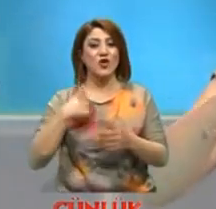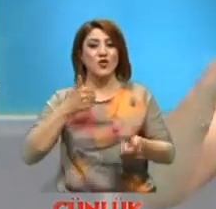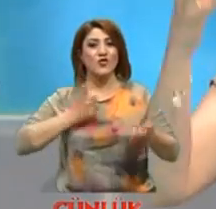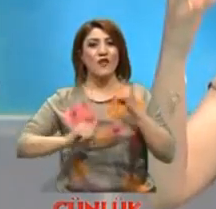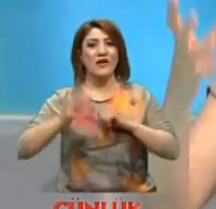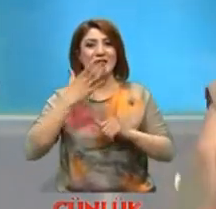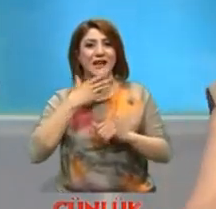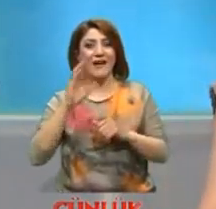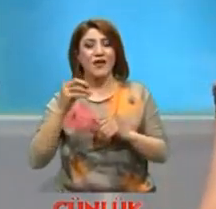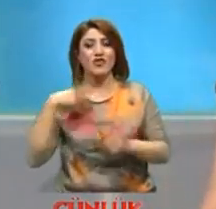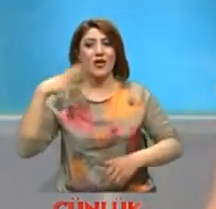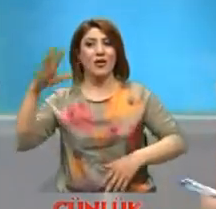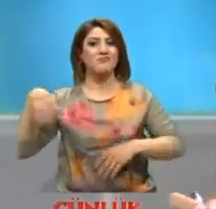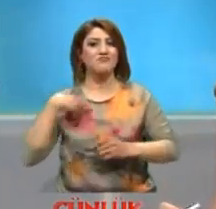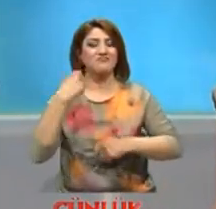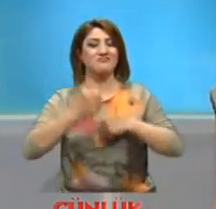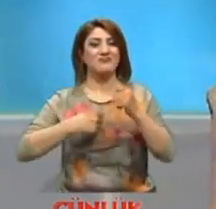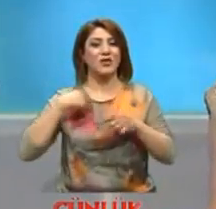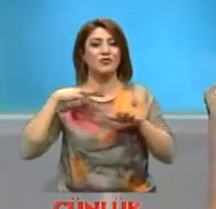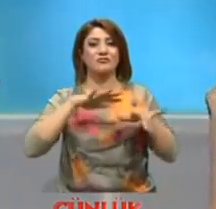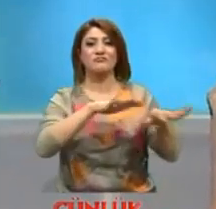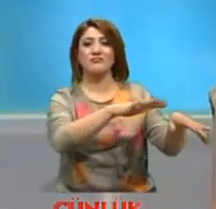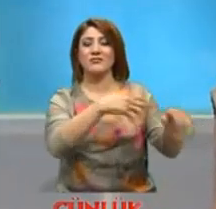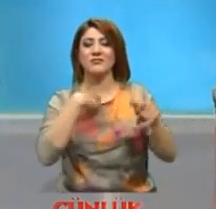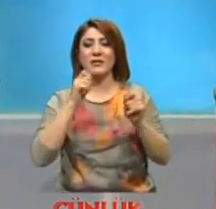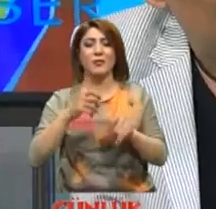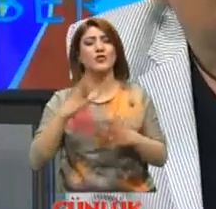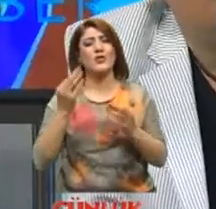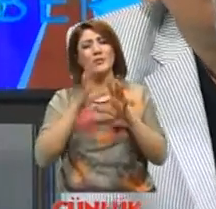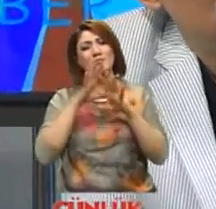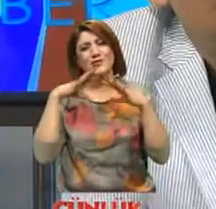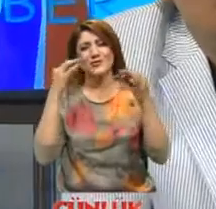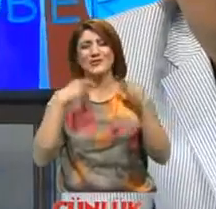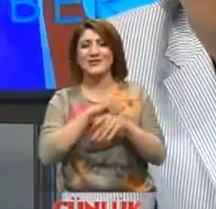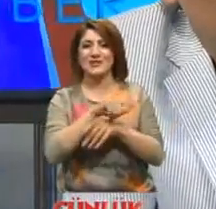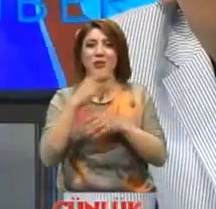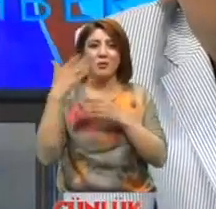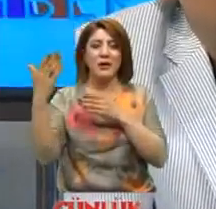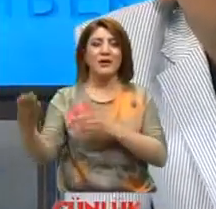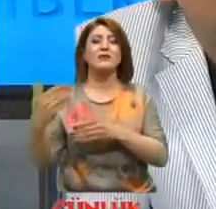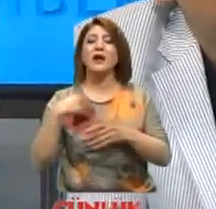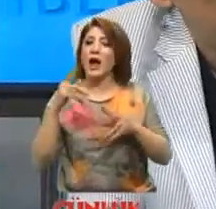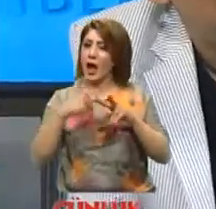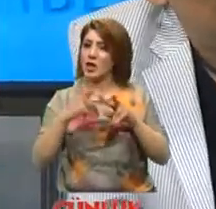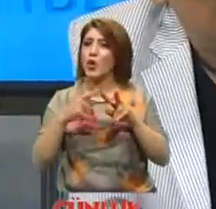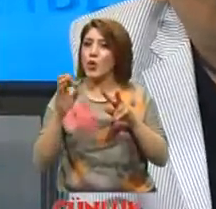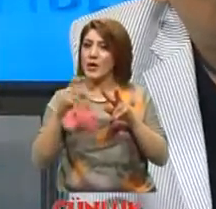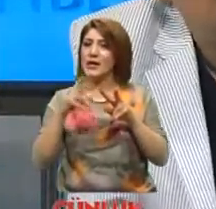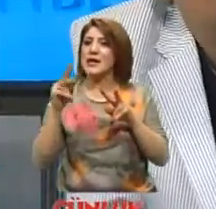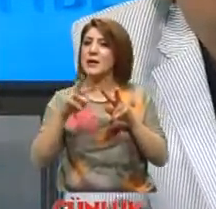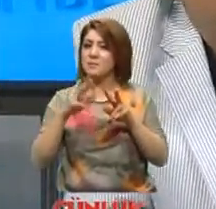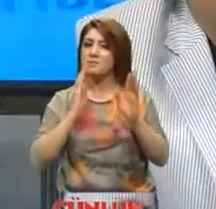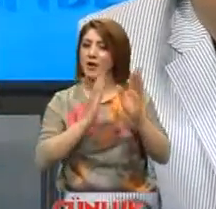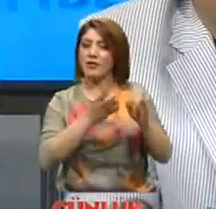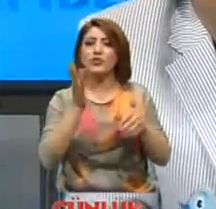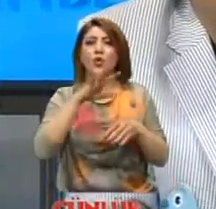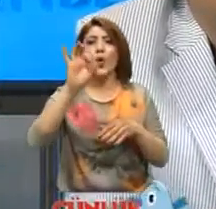evet, gençliği falan hepimiz akardık. Evet. Çok keyifli zamanlardı onlar. Anonim devam etti. Ondan sonra bir 14 yıl ara